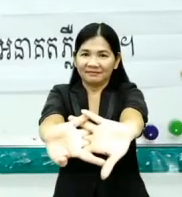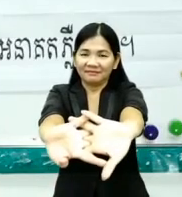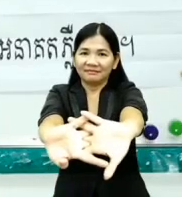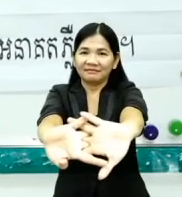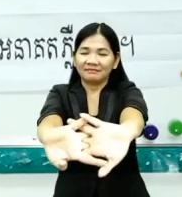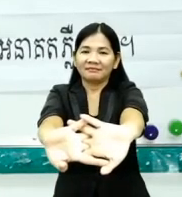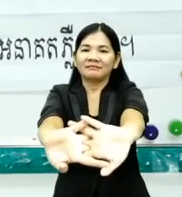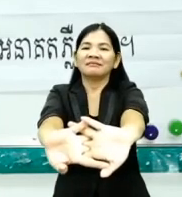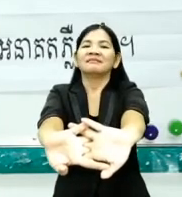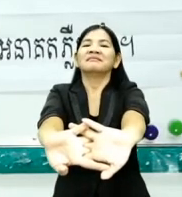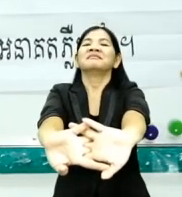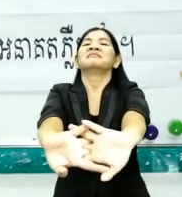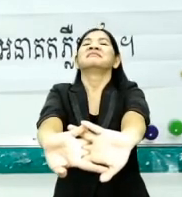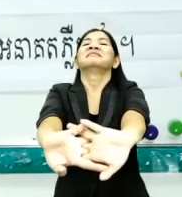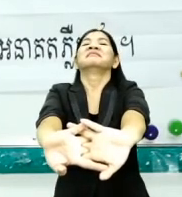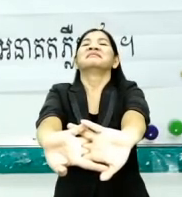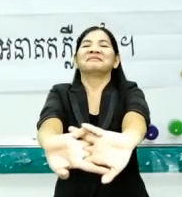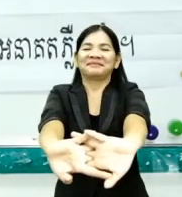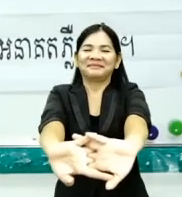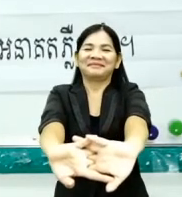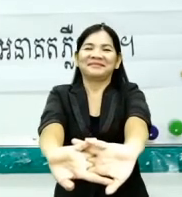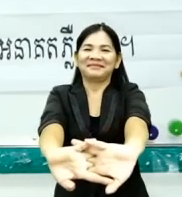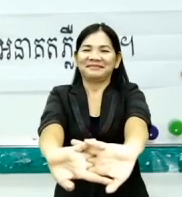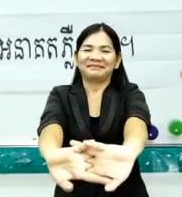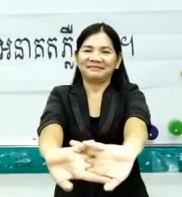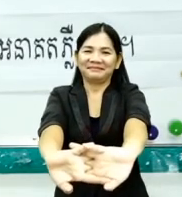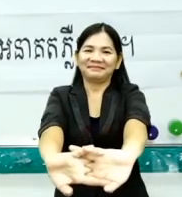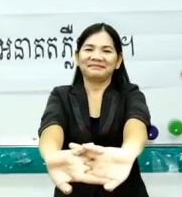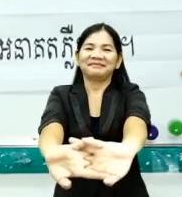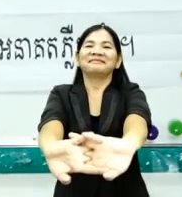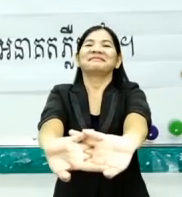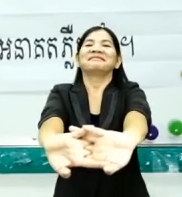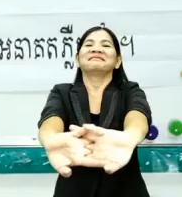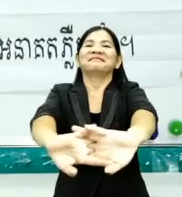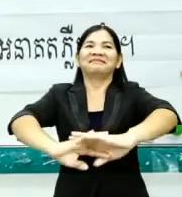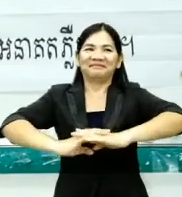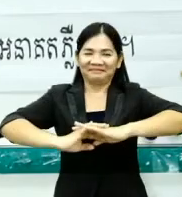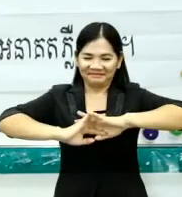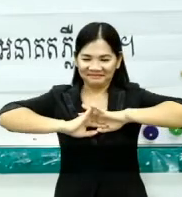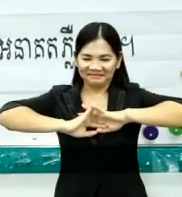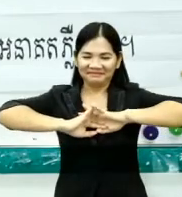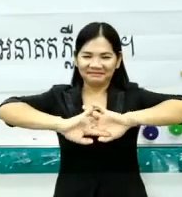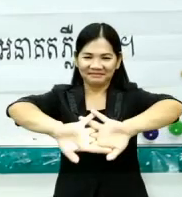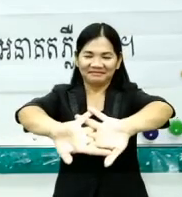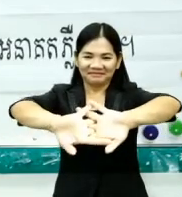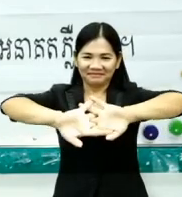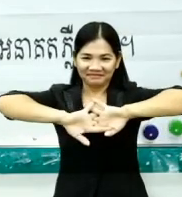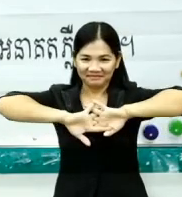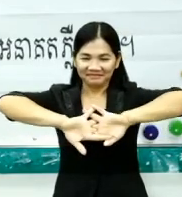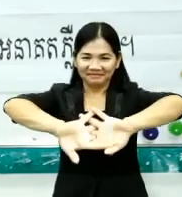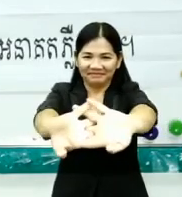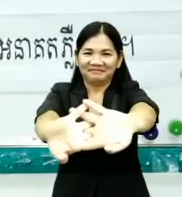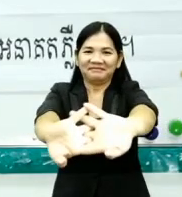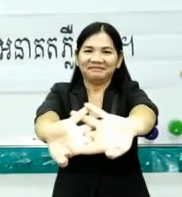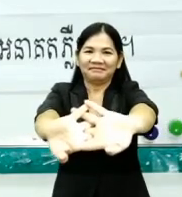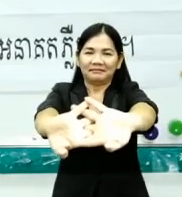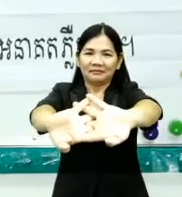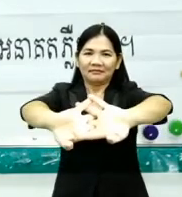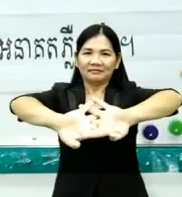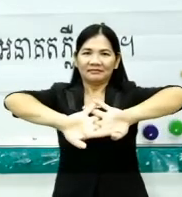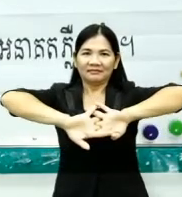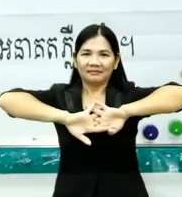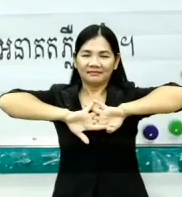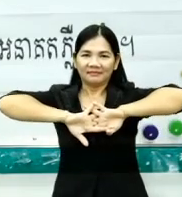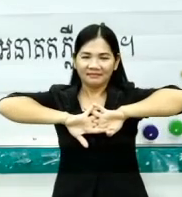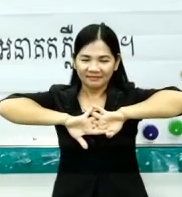con đồ đằng hào bày về về chà con tiền đại chùa mà về chà hết rung từ một tiết chà